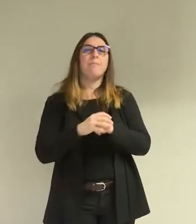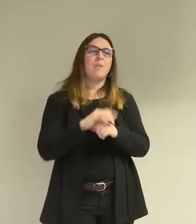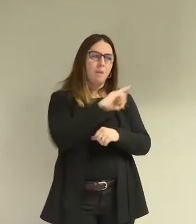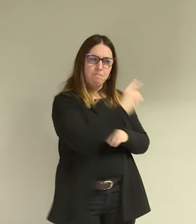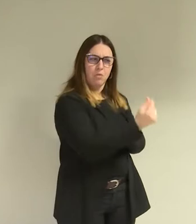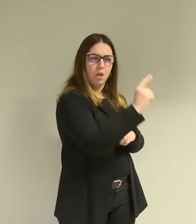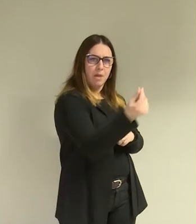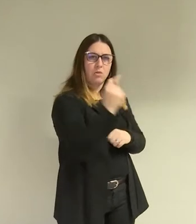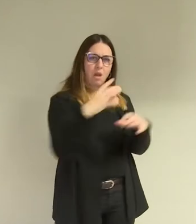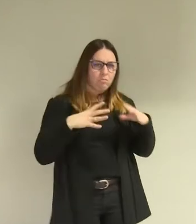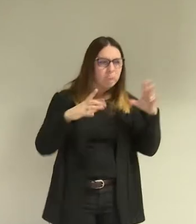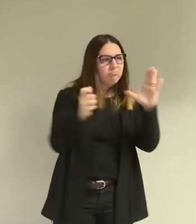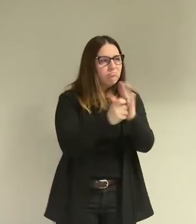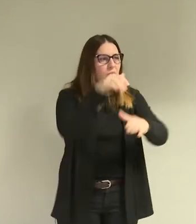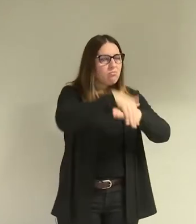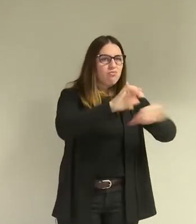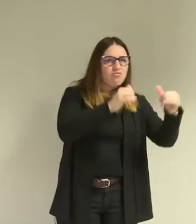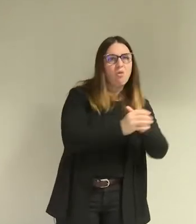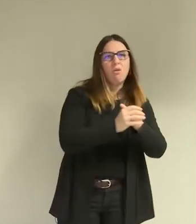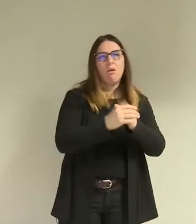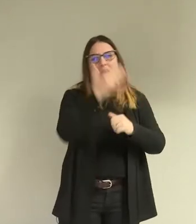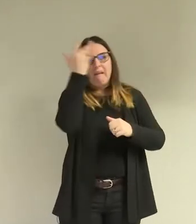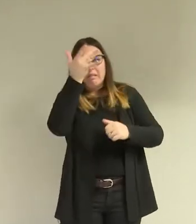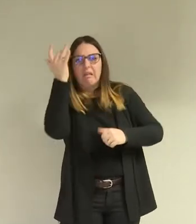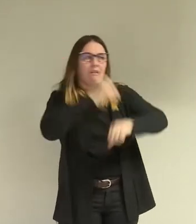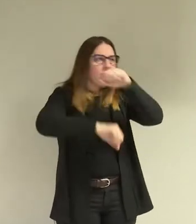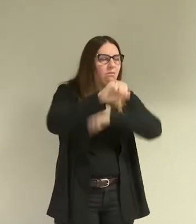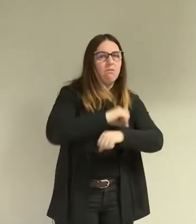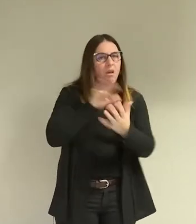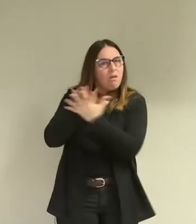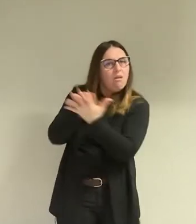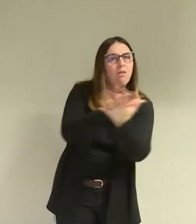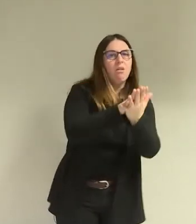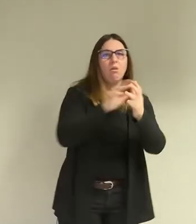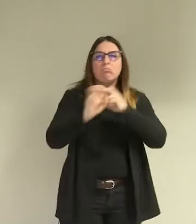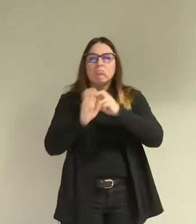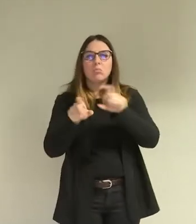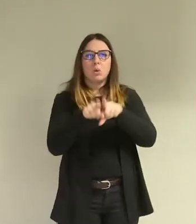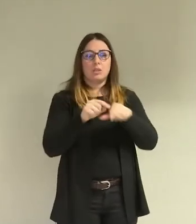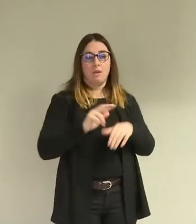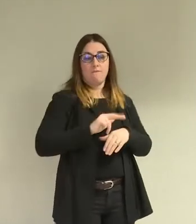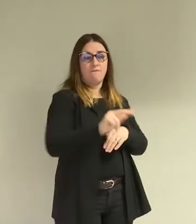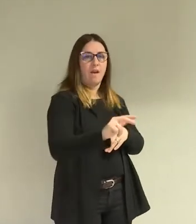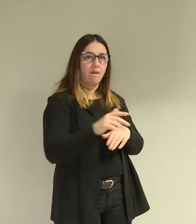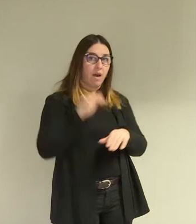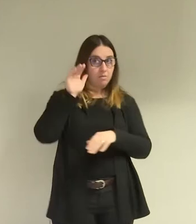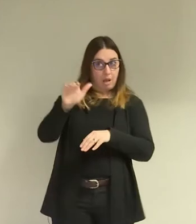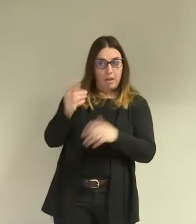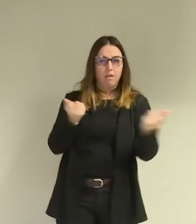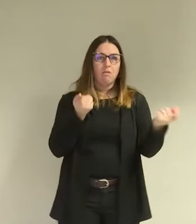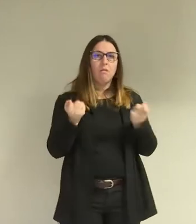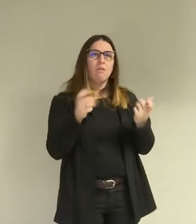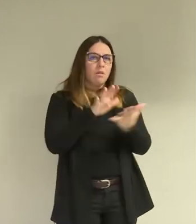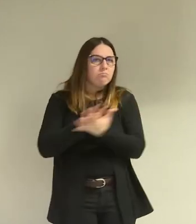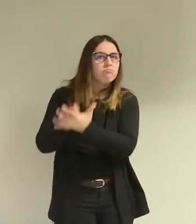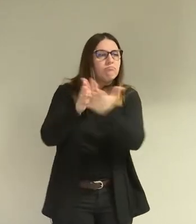des soirées jeux des animations d'été des sorties de proximité et prochainement cette coordination va être mobilisée pour échanger et partager